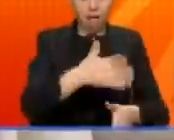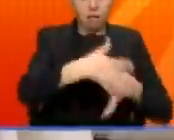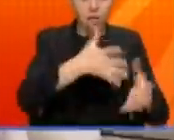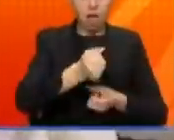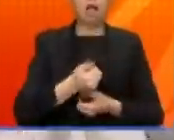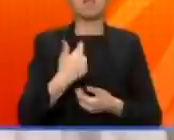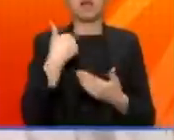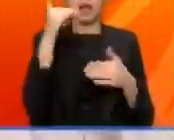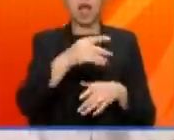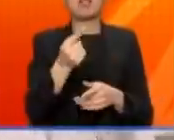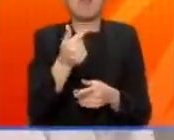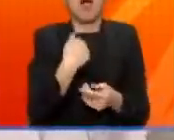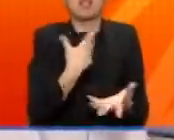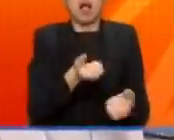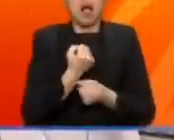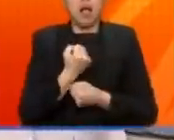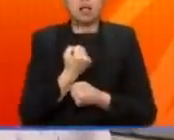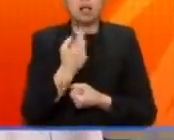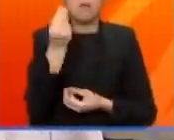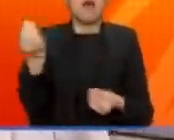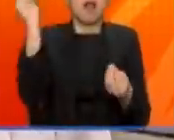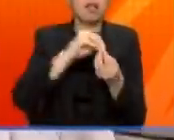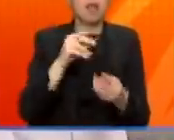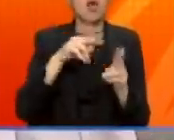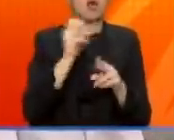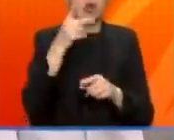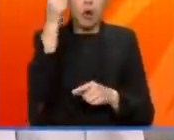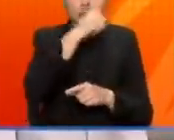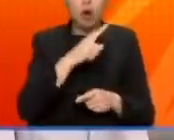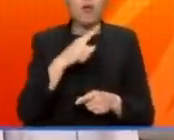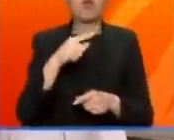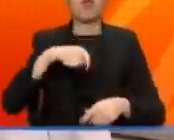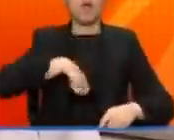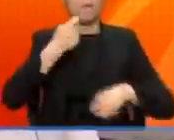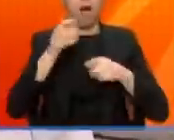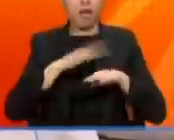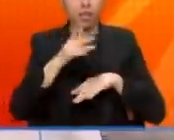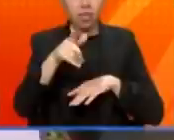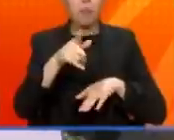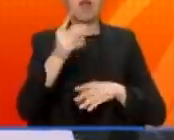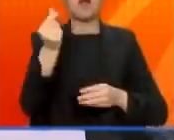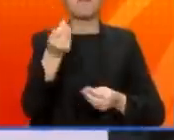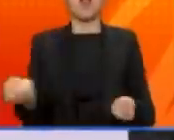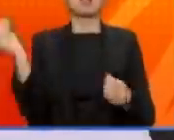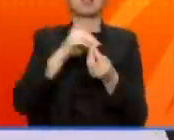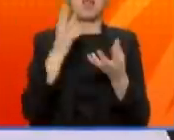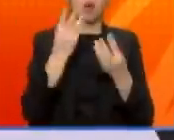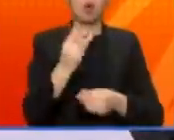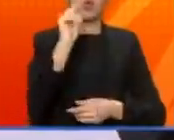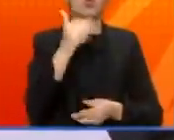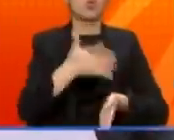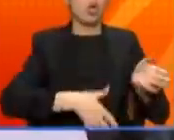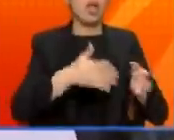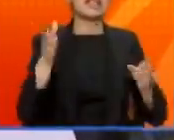Ya %100 artmış her şey. Yani şu koronavirüs bir bahane ederek her şey o kadar artmış ki. 3 gün tatil, 2